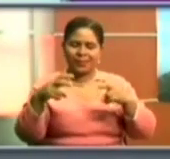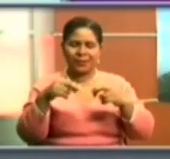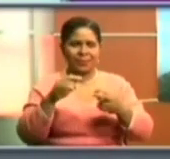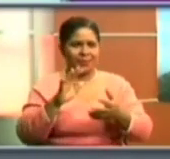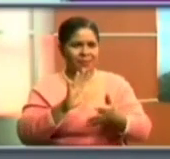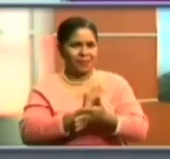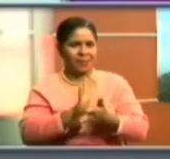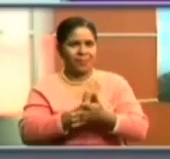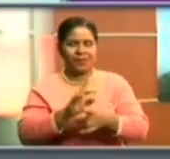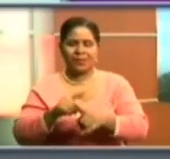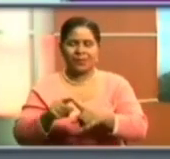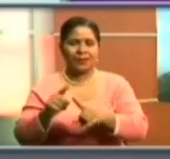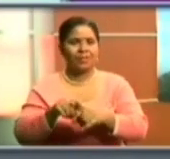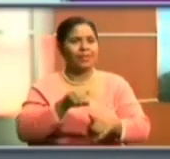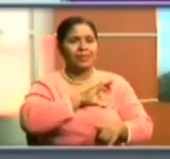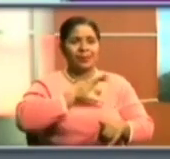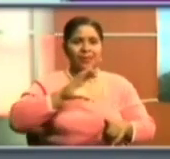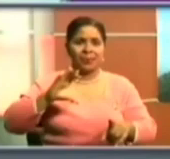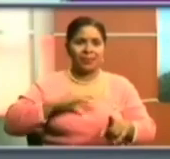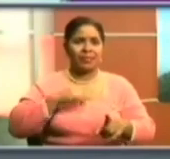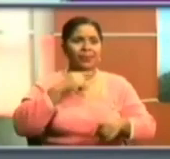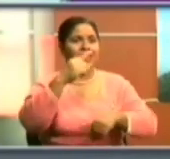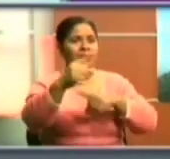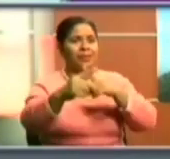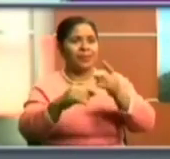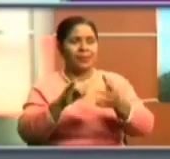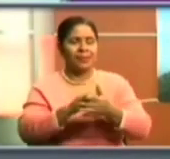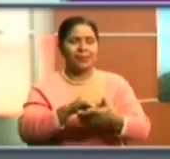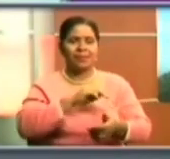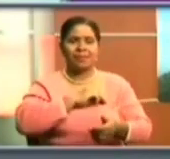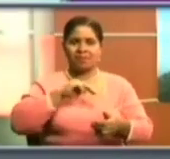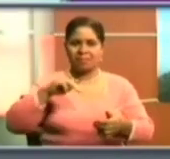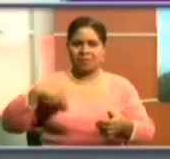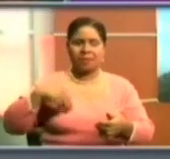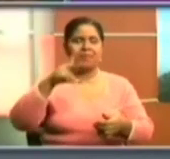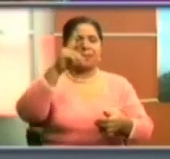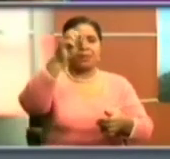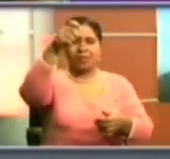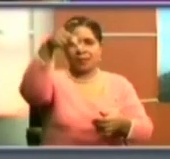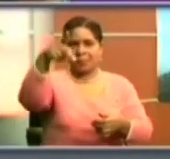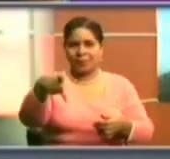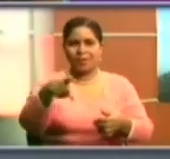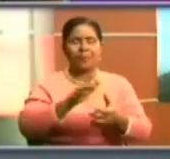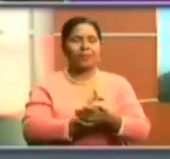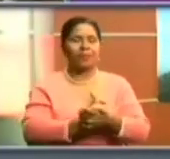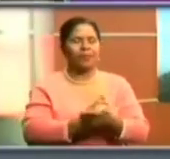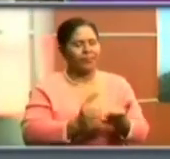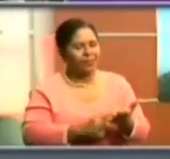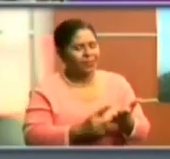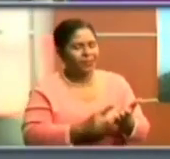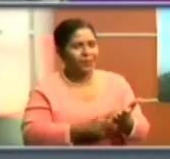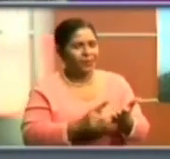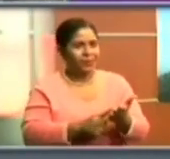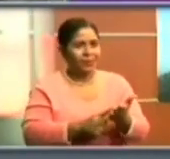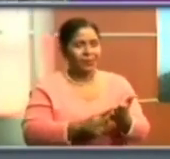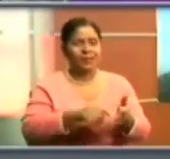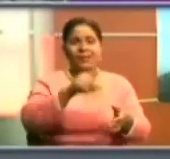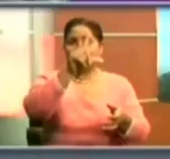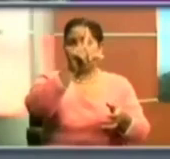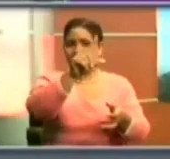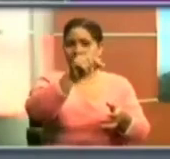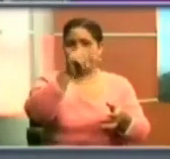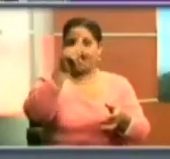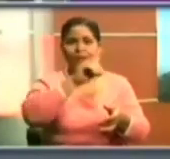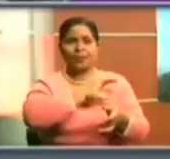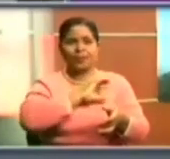dossier différents candidats qui voulaient venir faire partie. Même conseil électoral permanent, auditionné 21 candidats dans le cadre